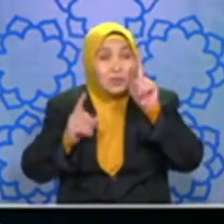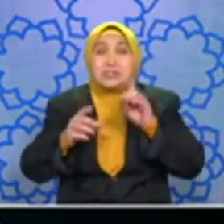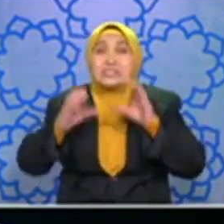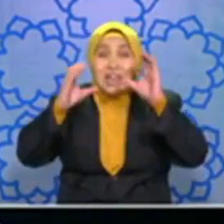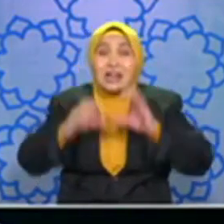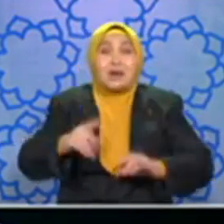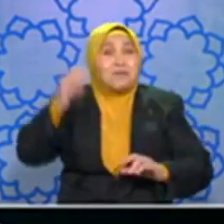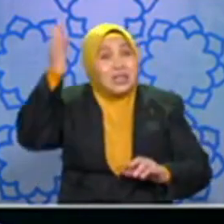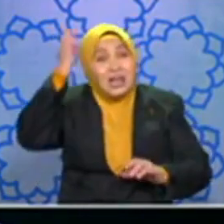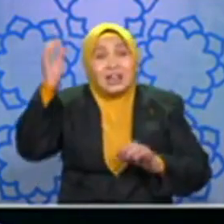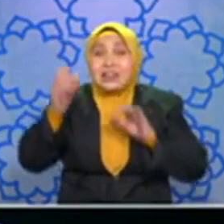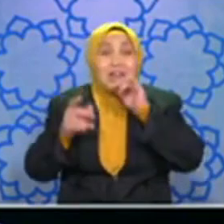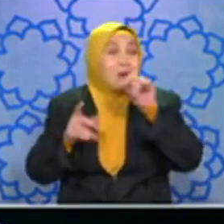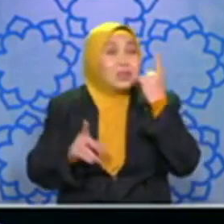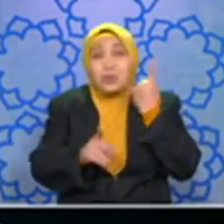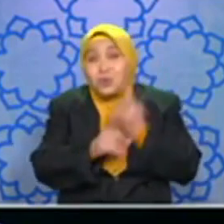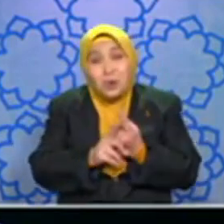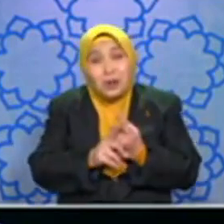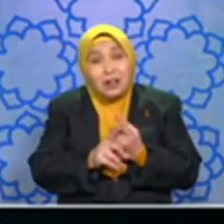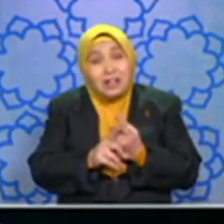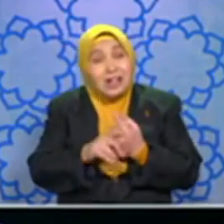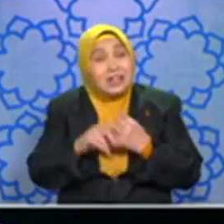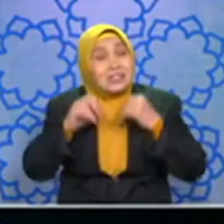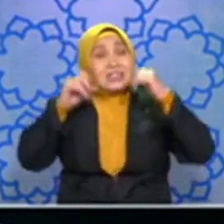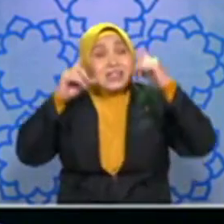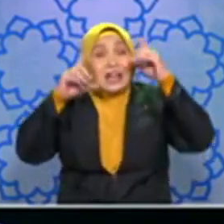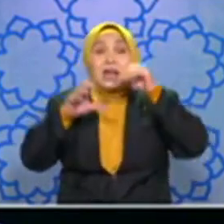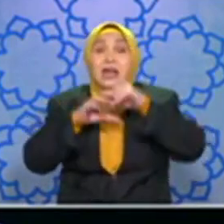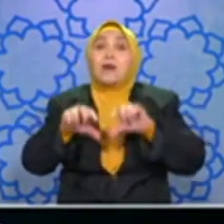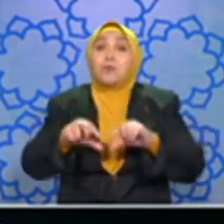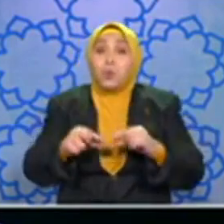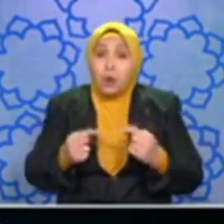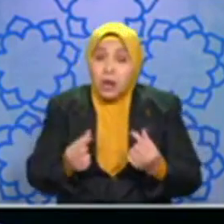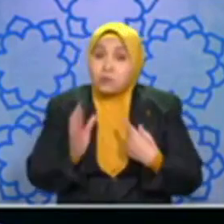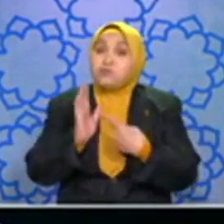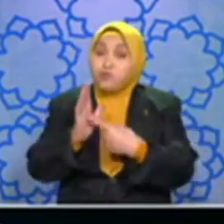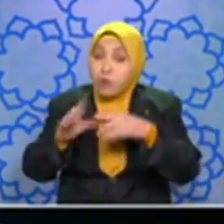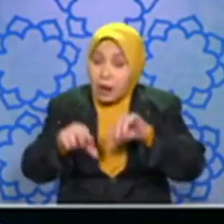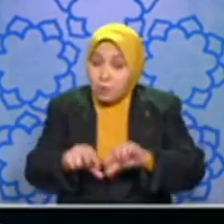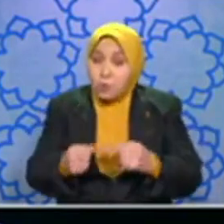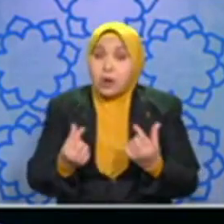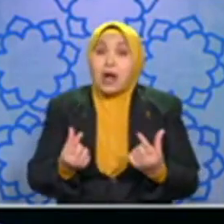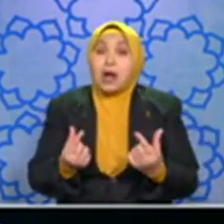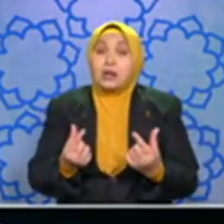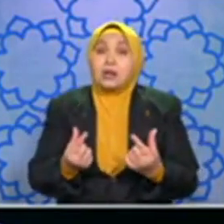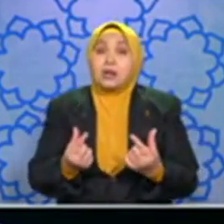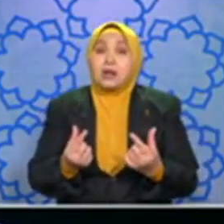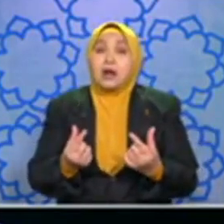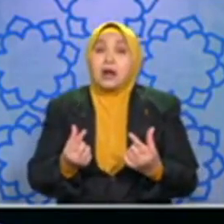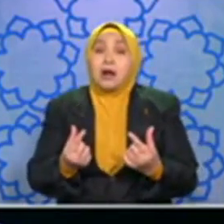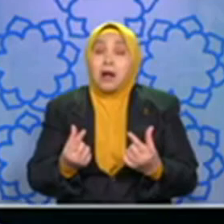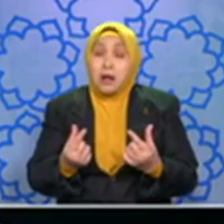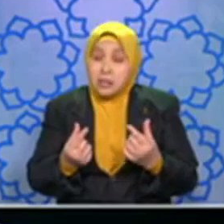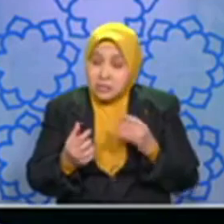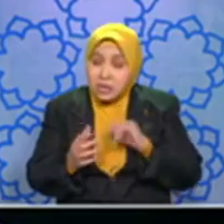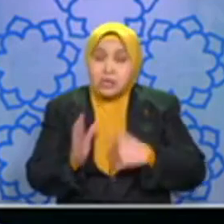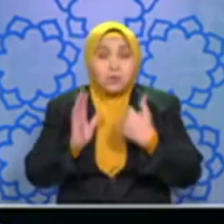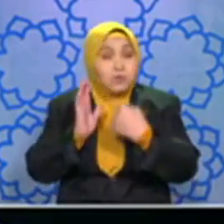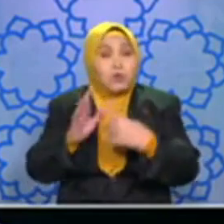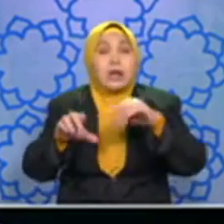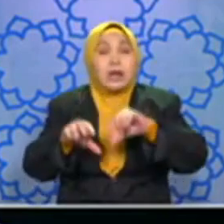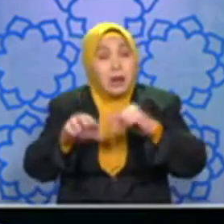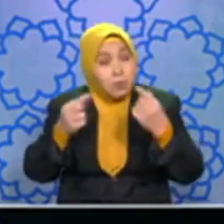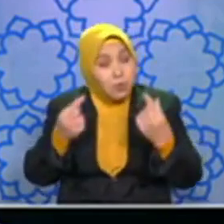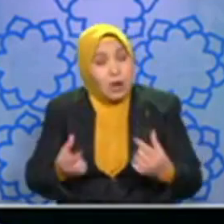tak betul yang disedarkan di dalam Al-Quran. Subhanahu wa ta'ala amma yaquluna uluwan